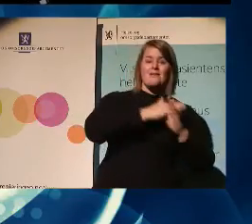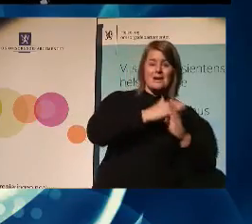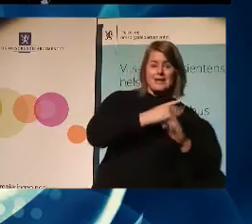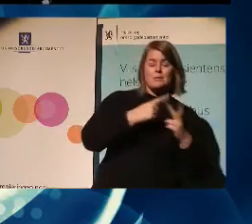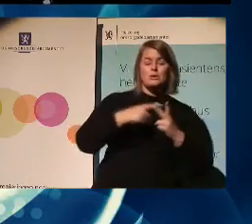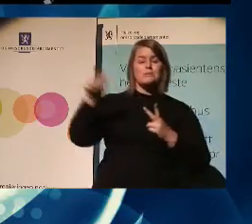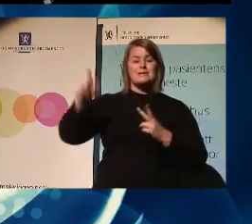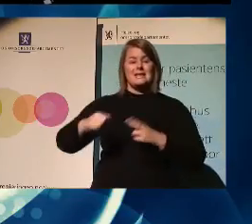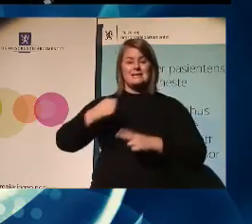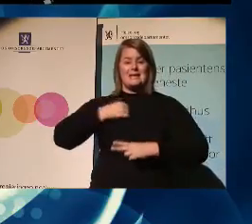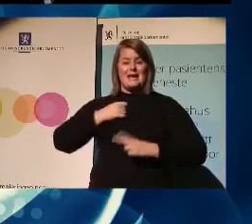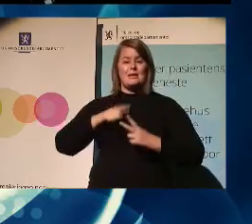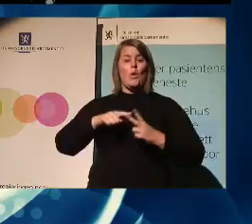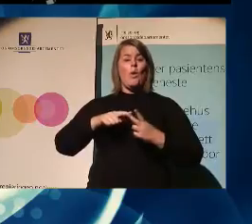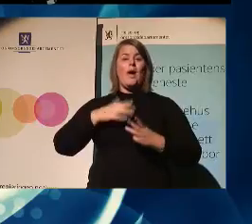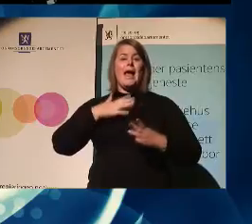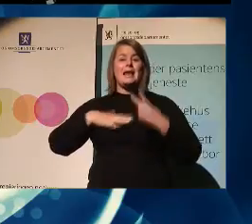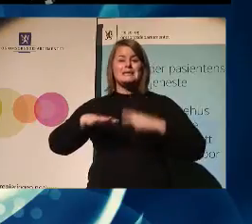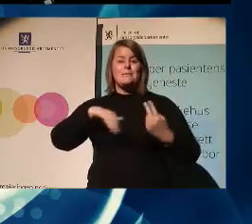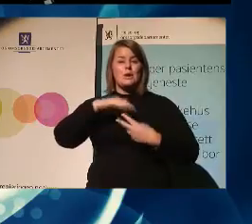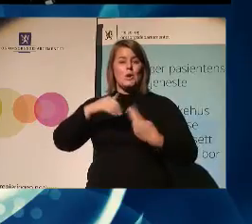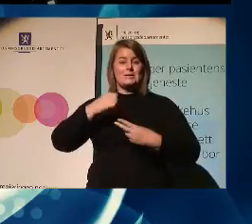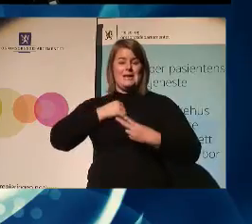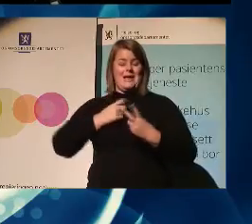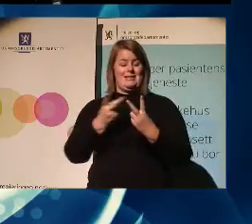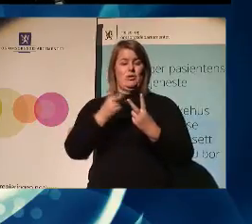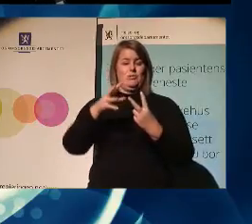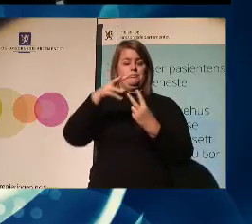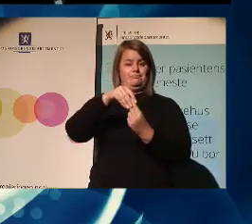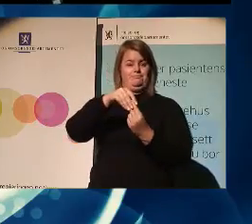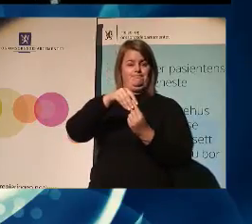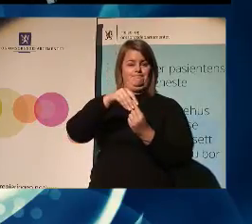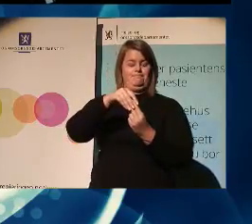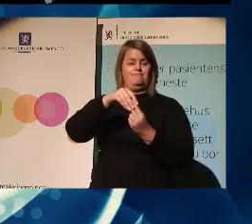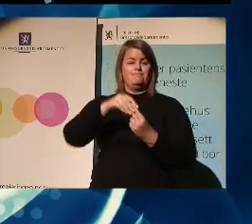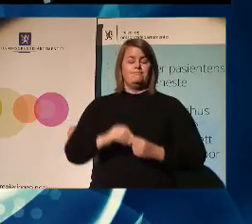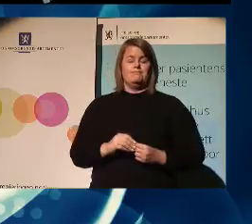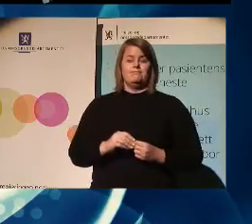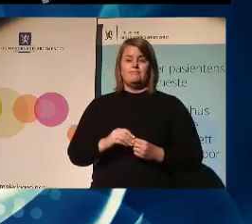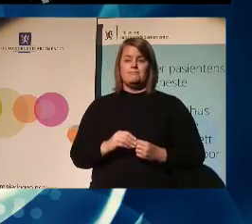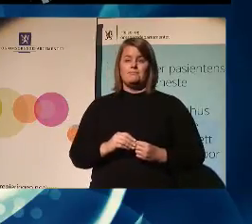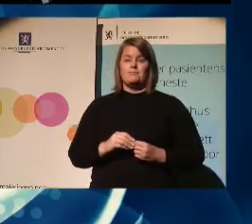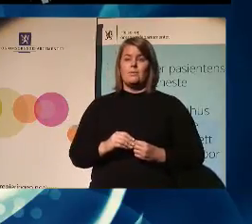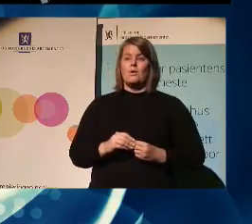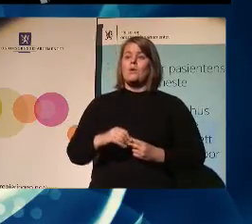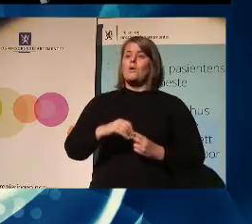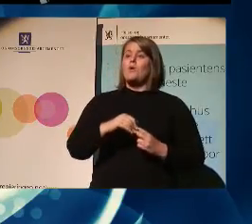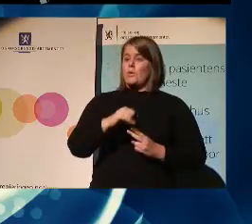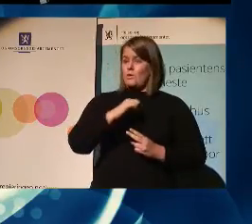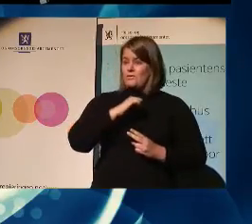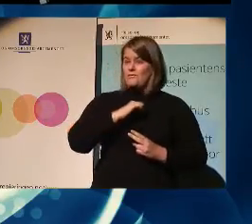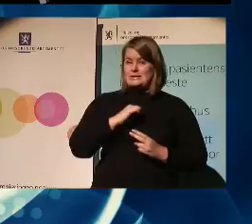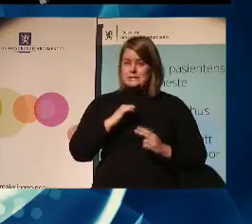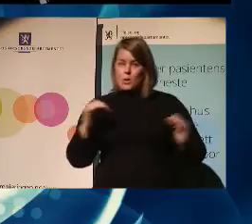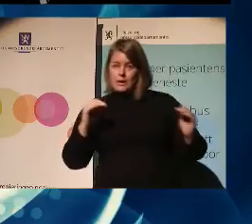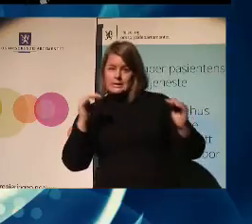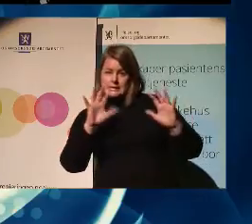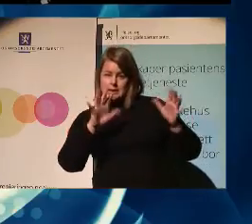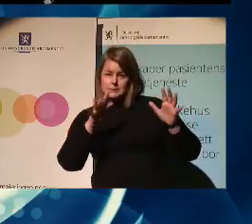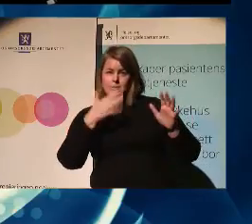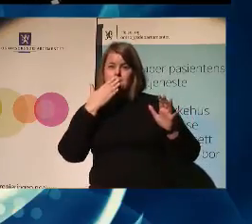pasientsikkerhet og helsemiljø og sikkerhet, de skal gå hånd i hånd. Og vi ser at når vi klarer å organisere oss til gode løsninger, som